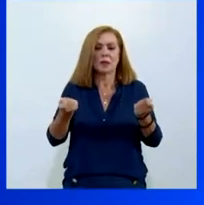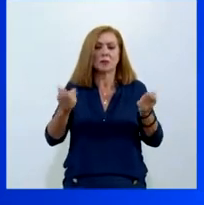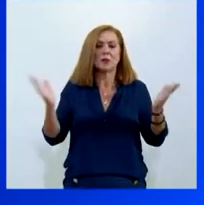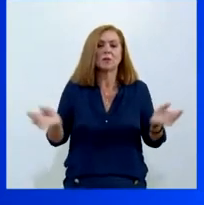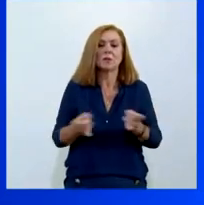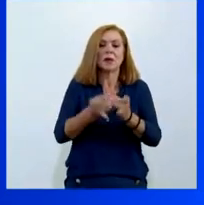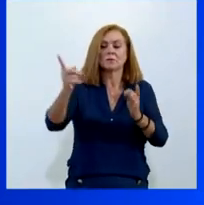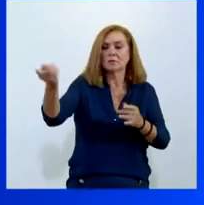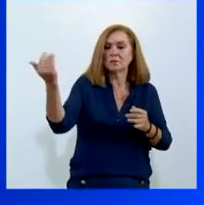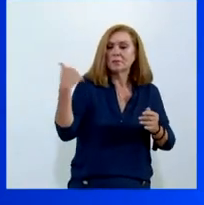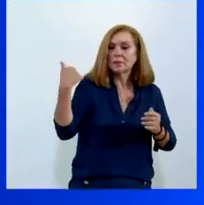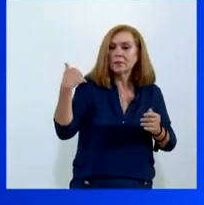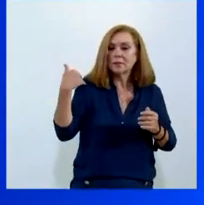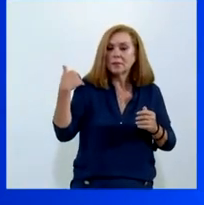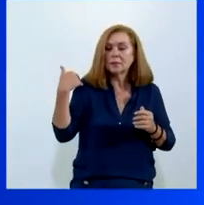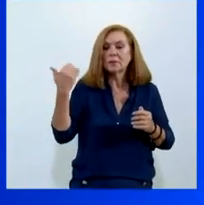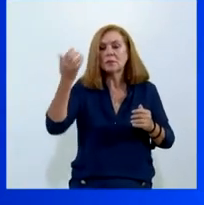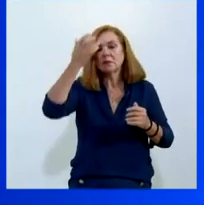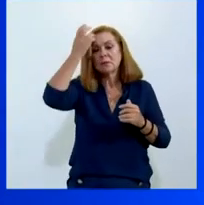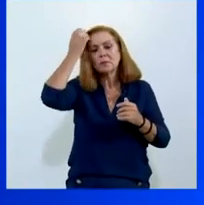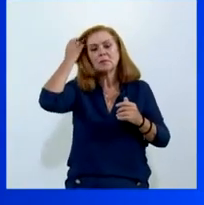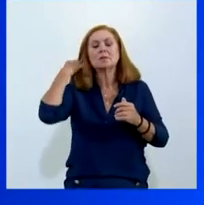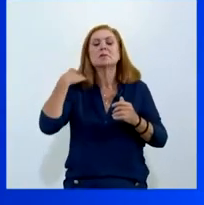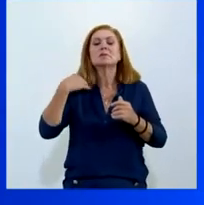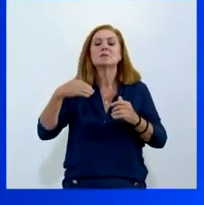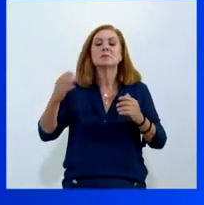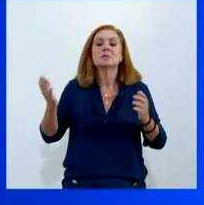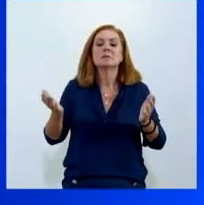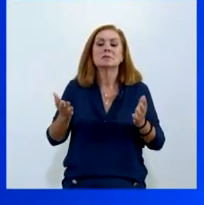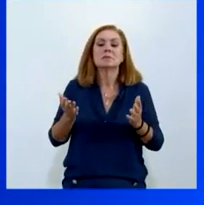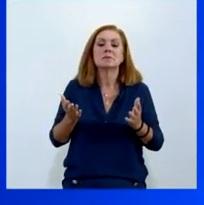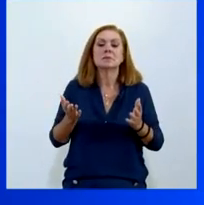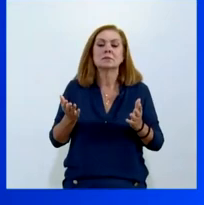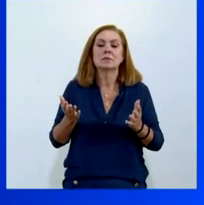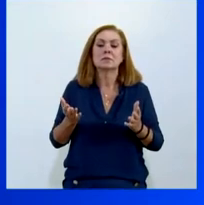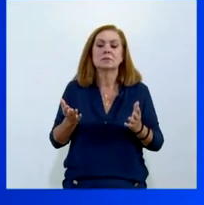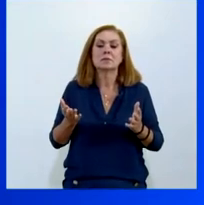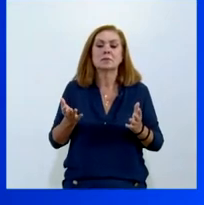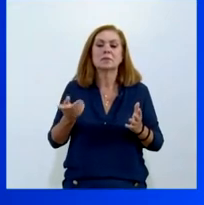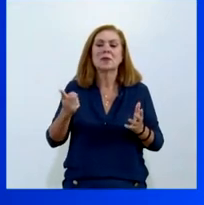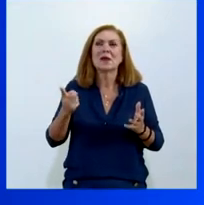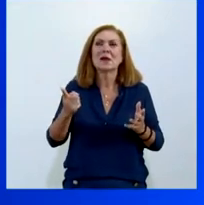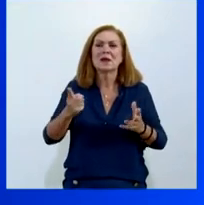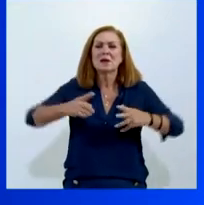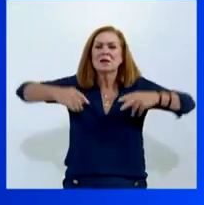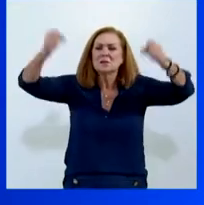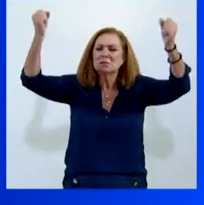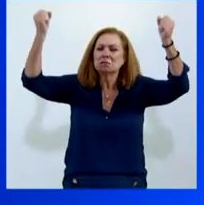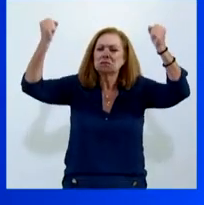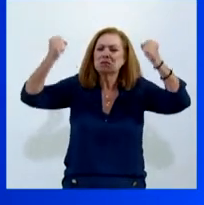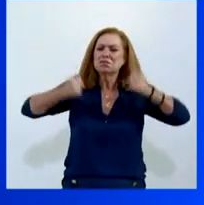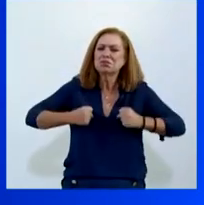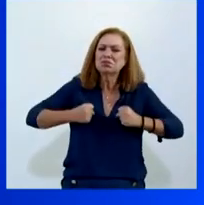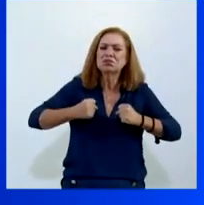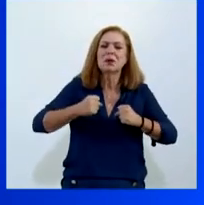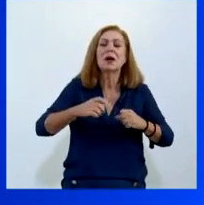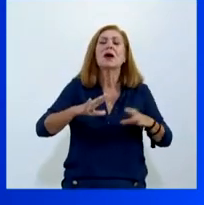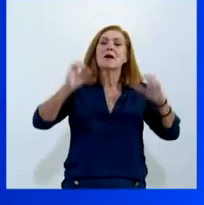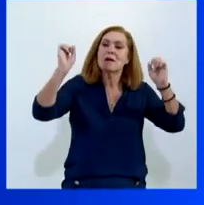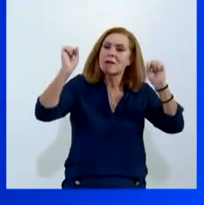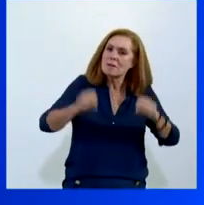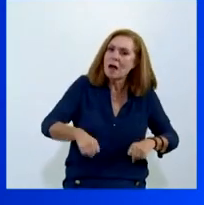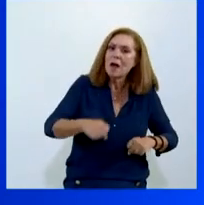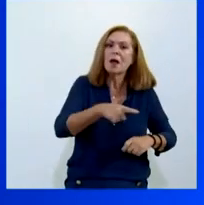για το επιτελικό κράτος την επόμενη της μεγάλης συμφοράς που μας βρήκε στη Θεσσαλία, είναι λειτουργήσε το επιτελικό